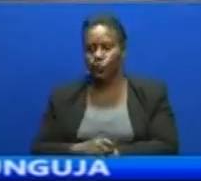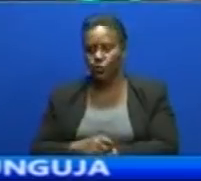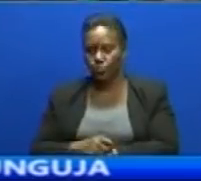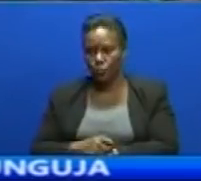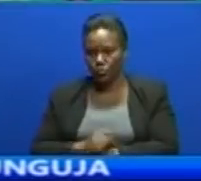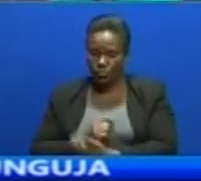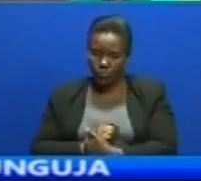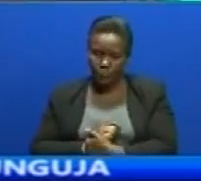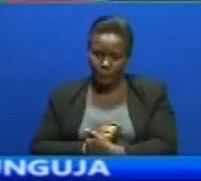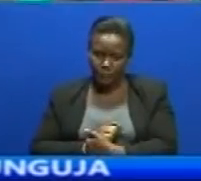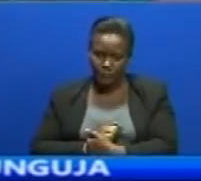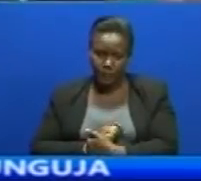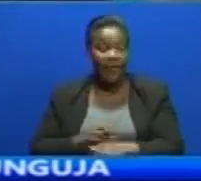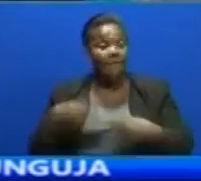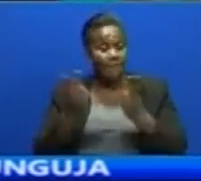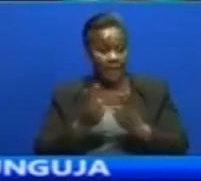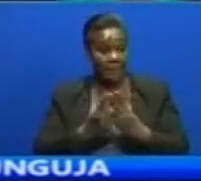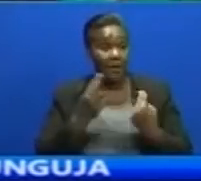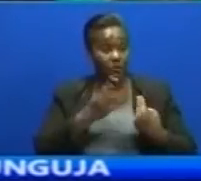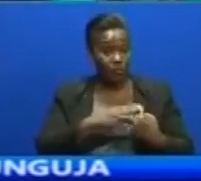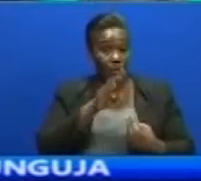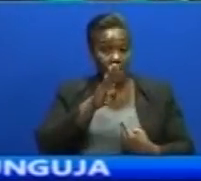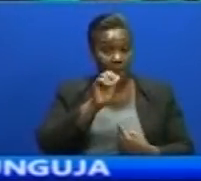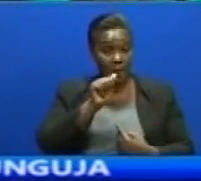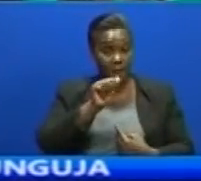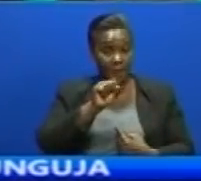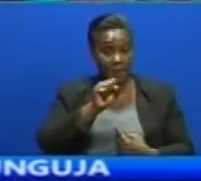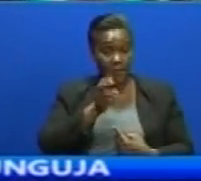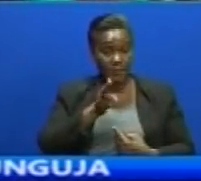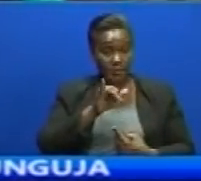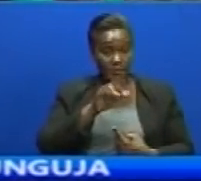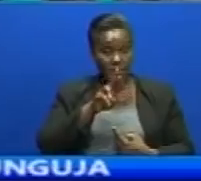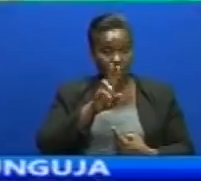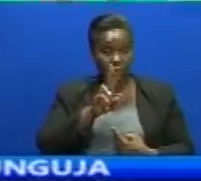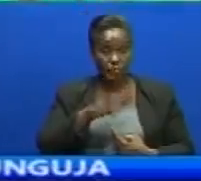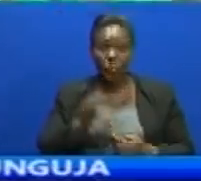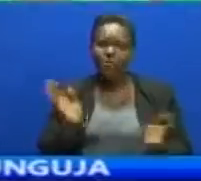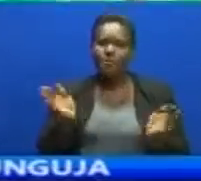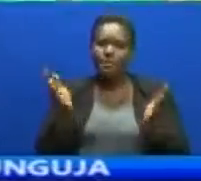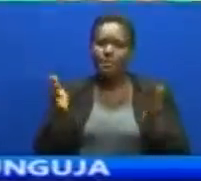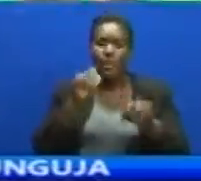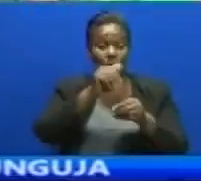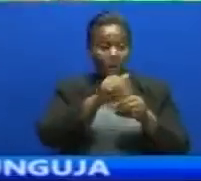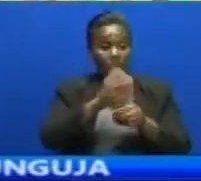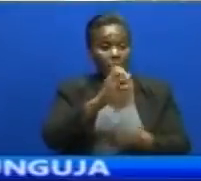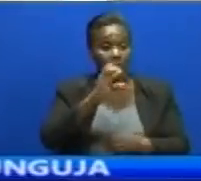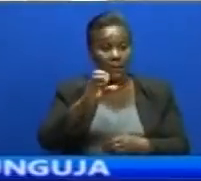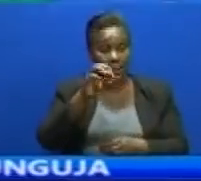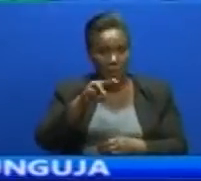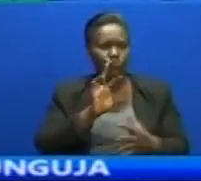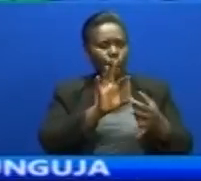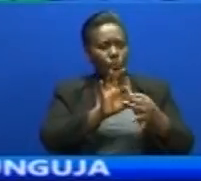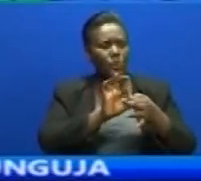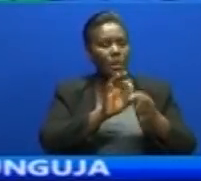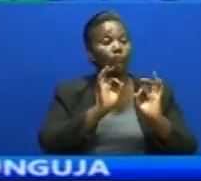Pia Dr. Bashiru akawakumbusha wana CCM kuwa na ushirikiano mzuri baina yao na jamii kwa ujumla. Haya